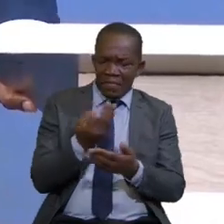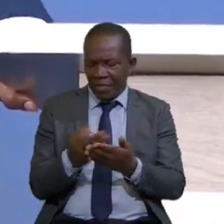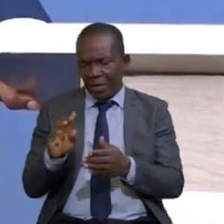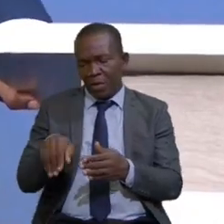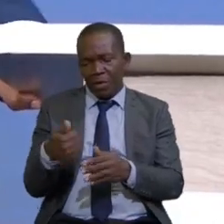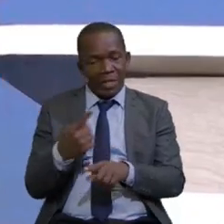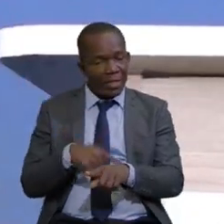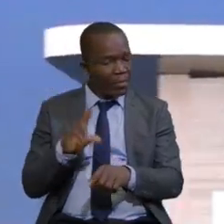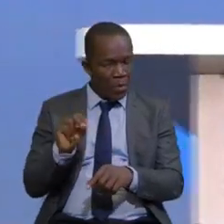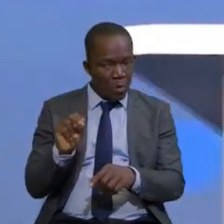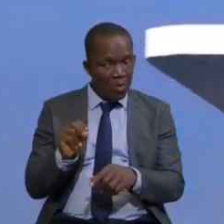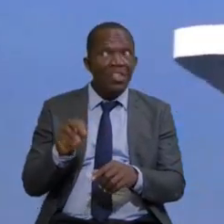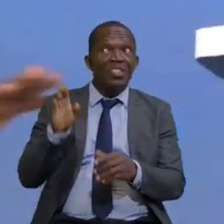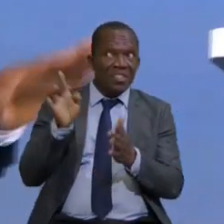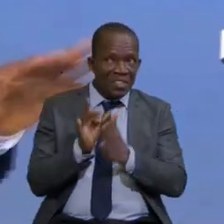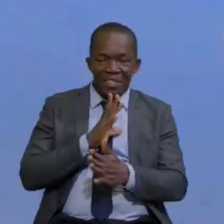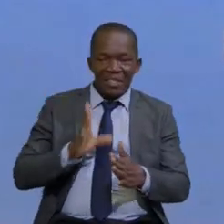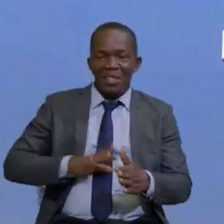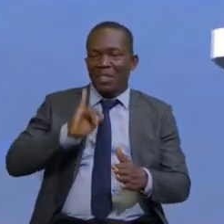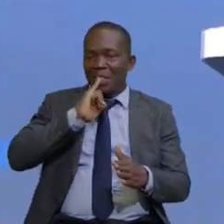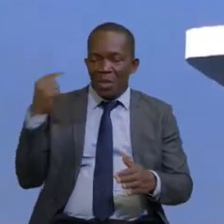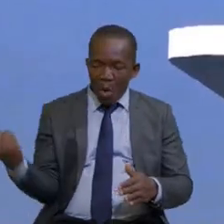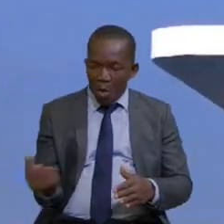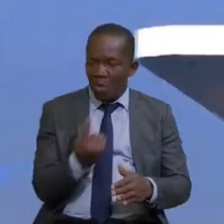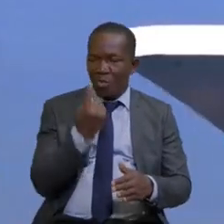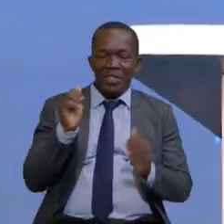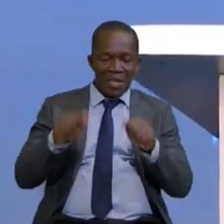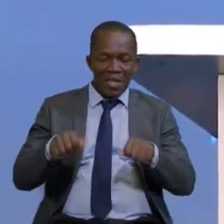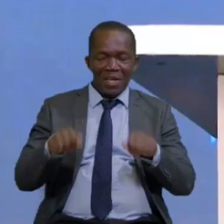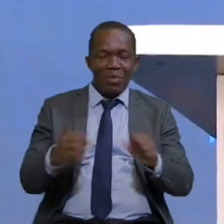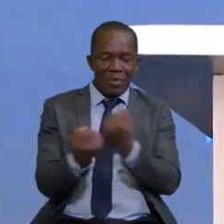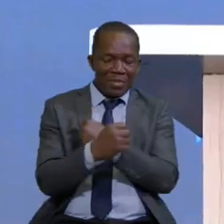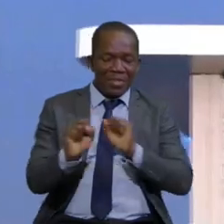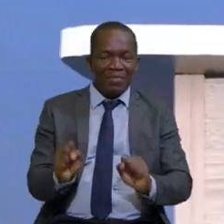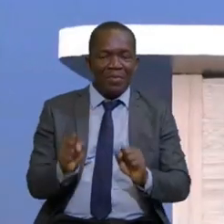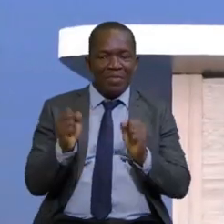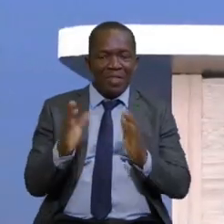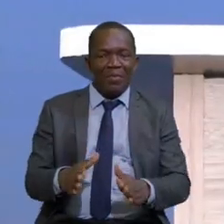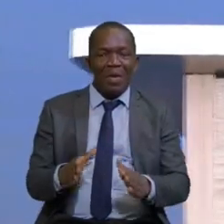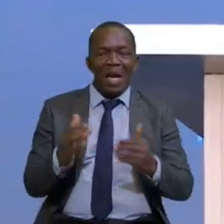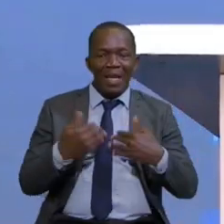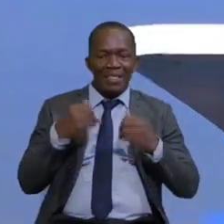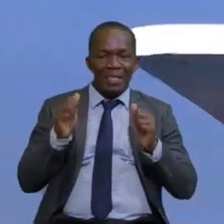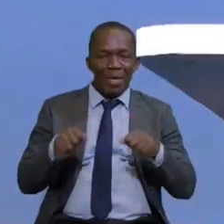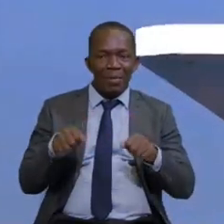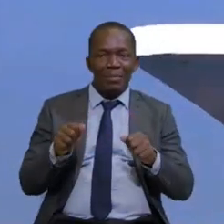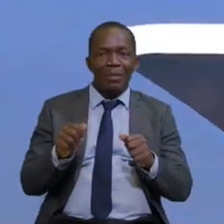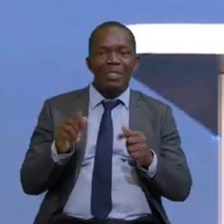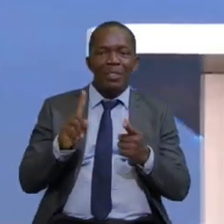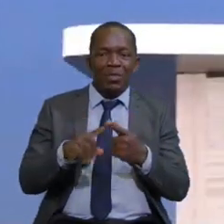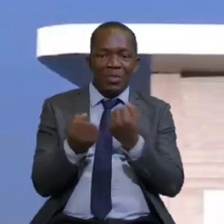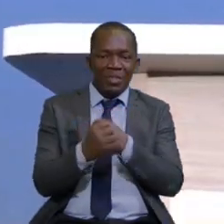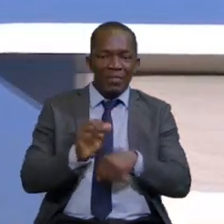il est toujours le sauveur toujours capable, donc la capacité perpétuelle du sauveur toujours capable. Troisième point,